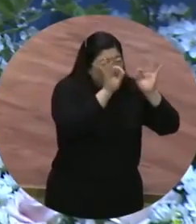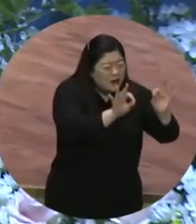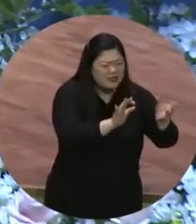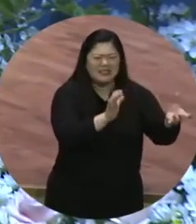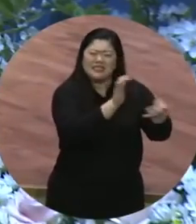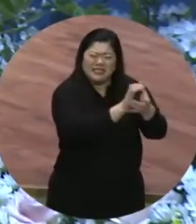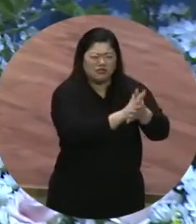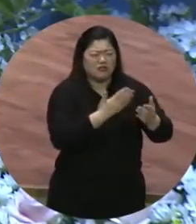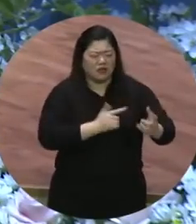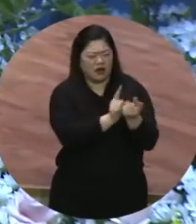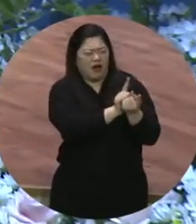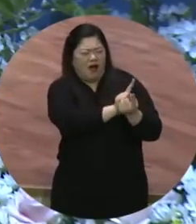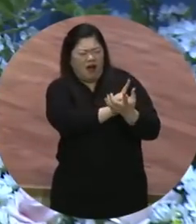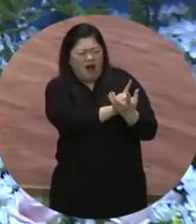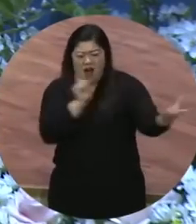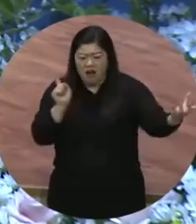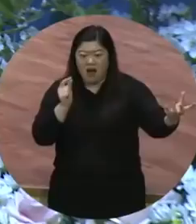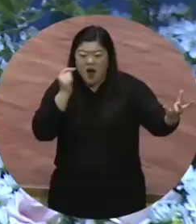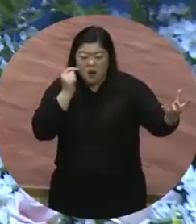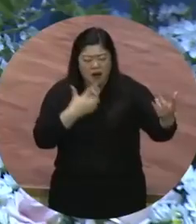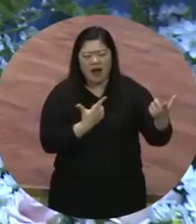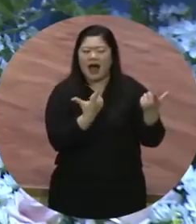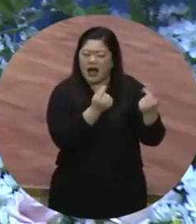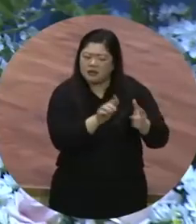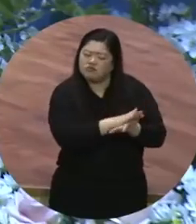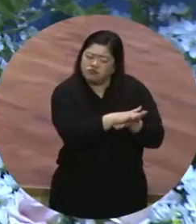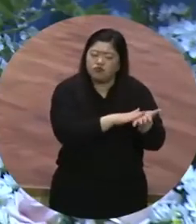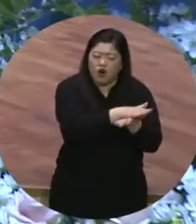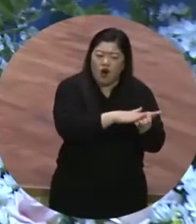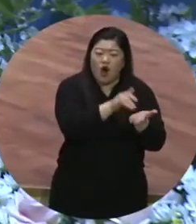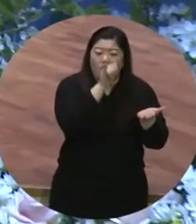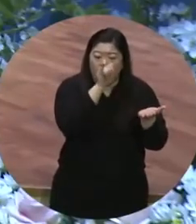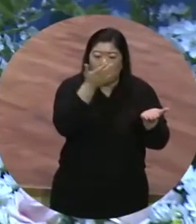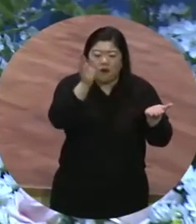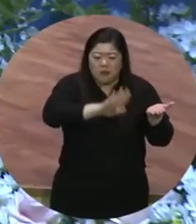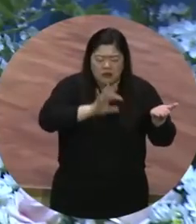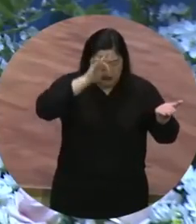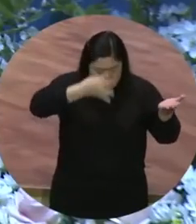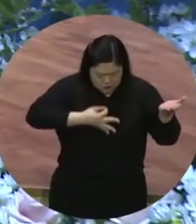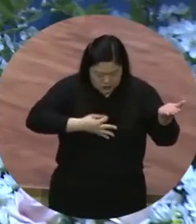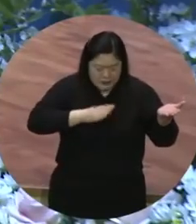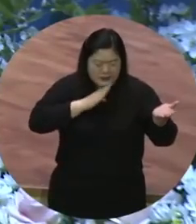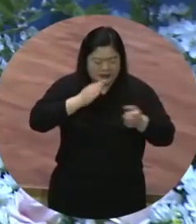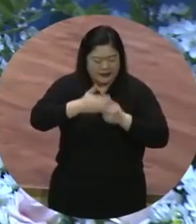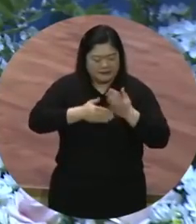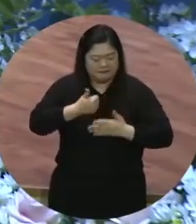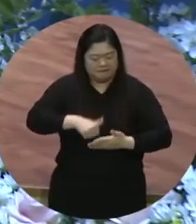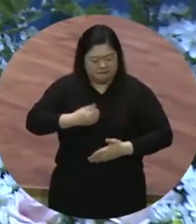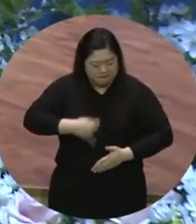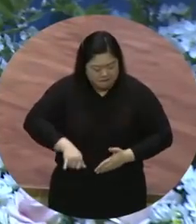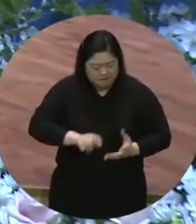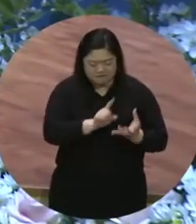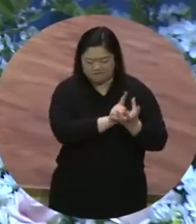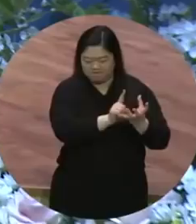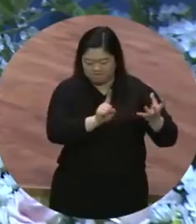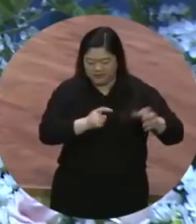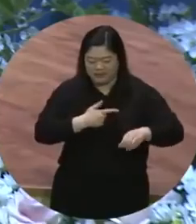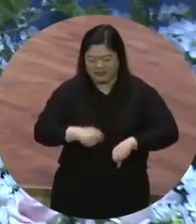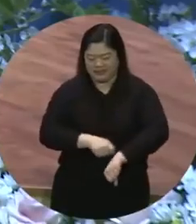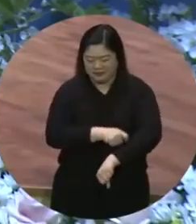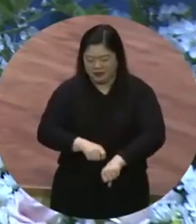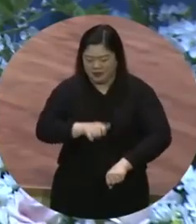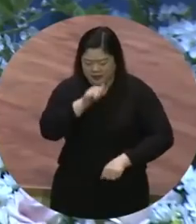기죽으면 안 돼. 당장 정신 차리면 끝나는 거예요. 하나님 앞에서 최고의 가치 있는 존재가